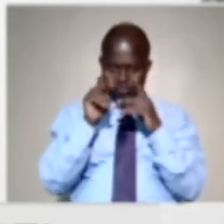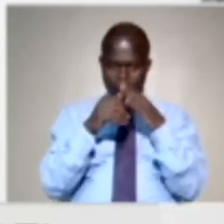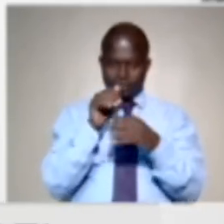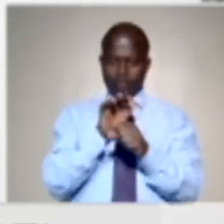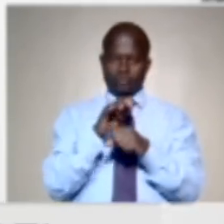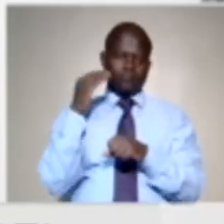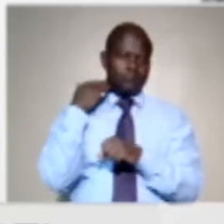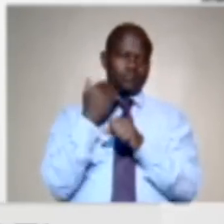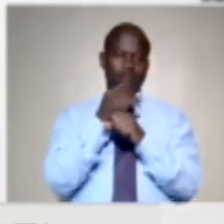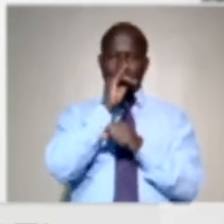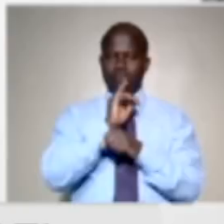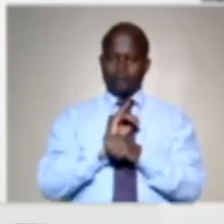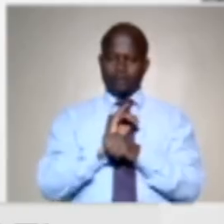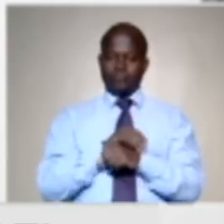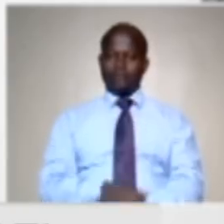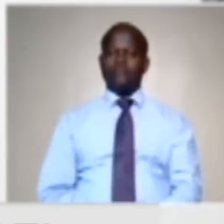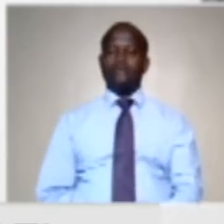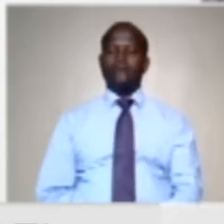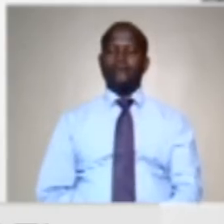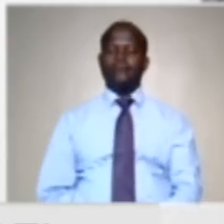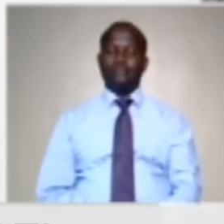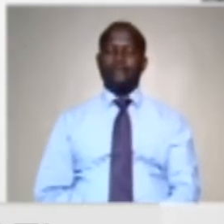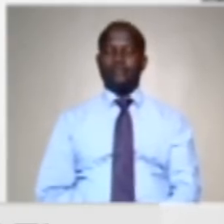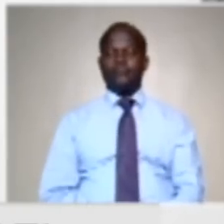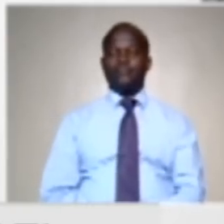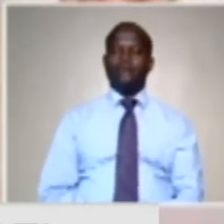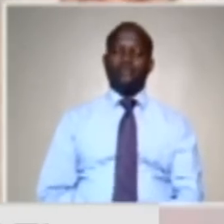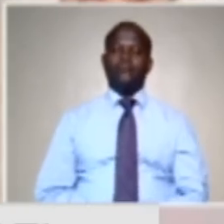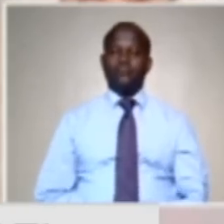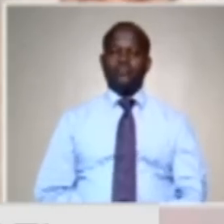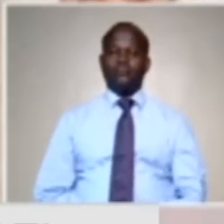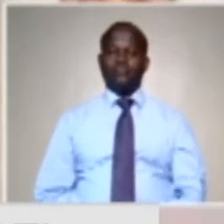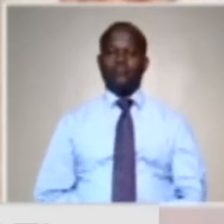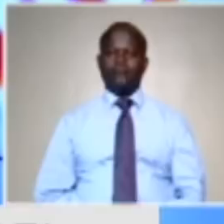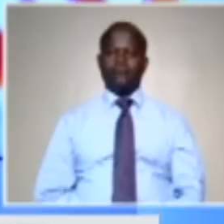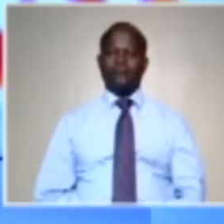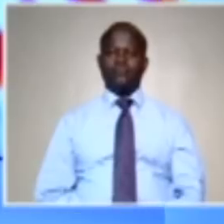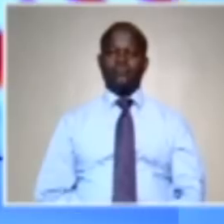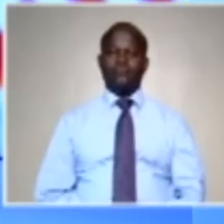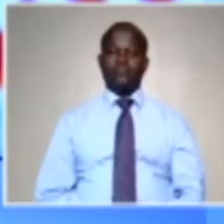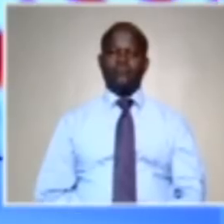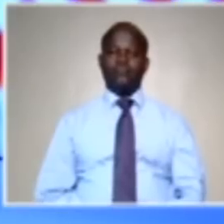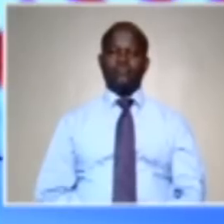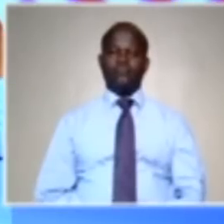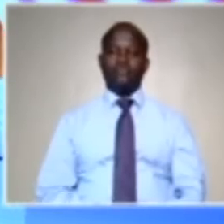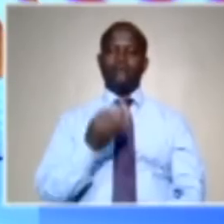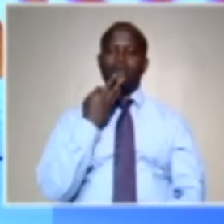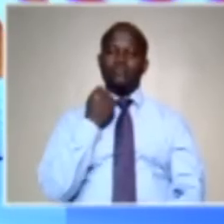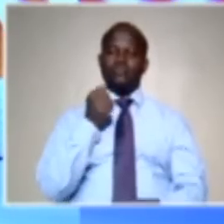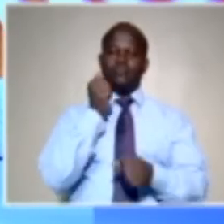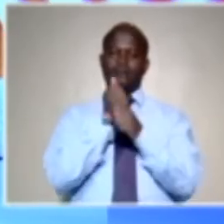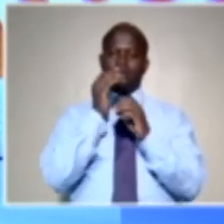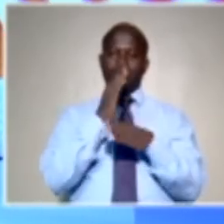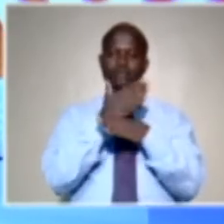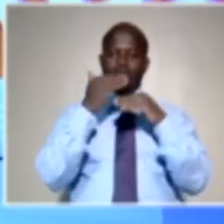Jenoside yakorewe Abatutsi. Calixte Kaberuka mu mujyi wa Kigali. Kuri uyu wa gatatu kandi abakozi